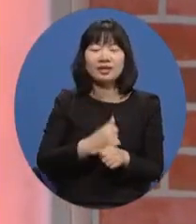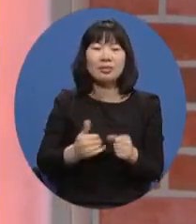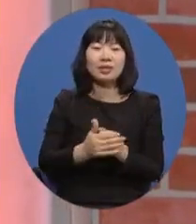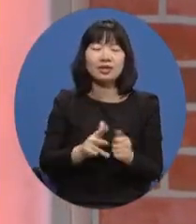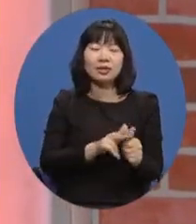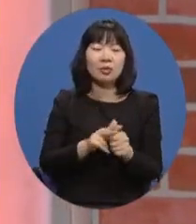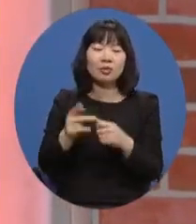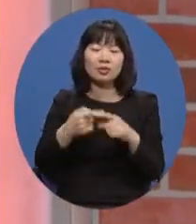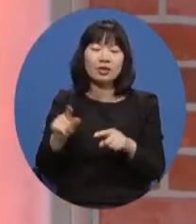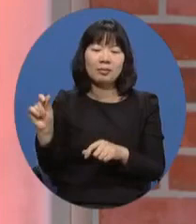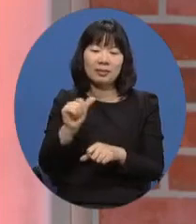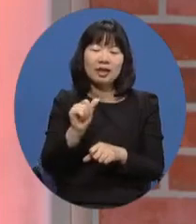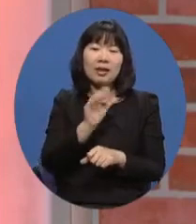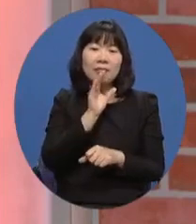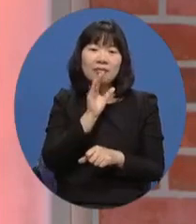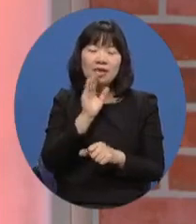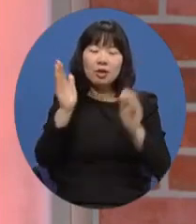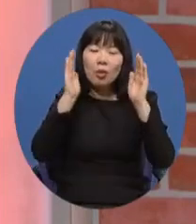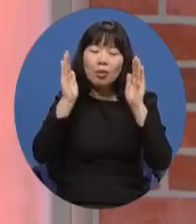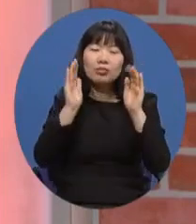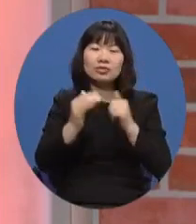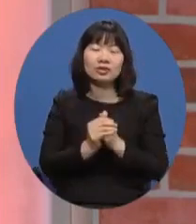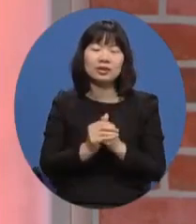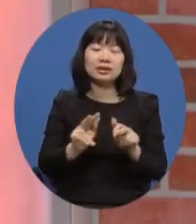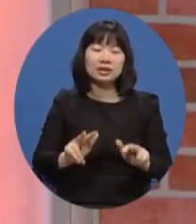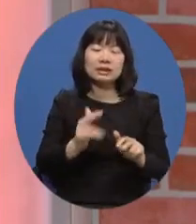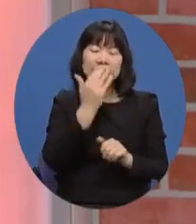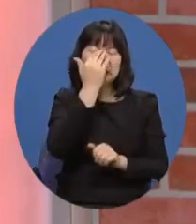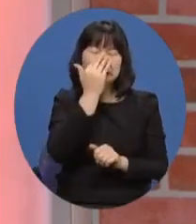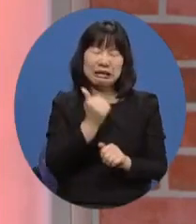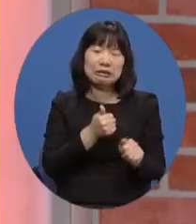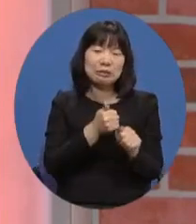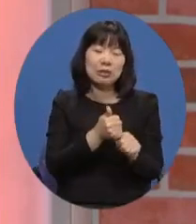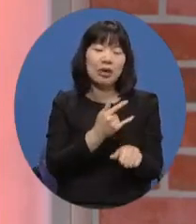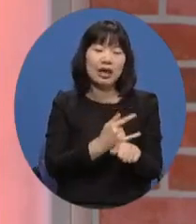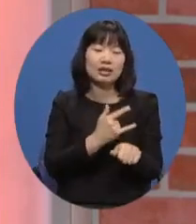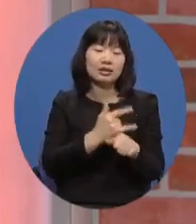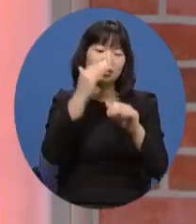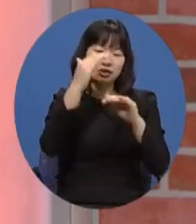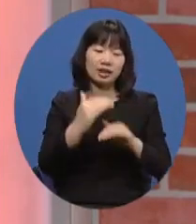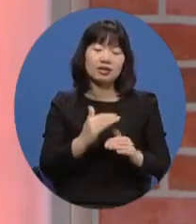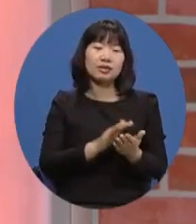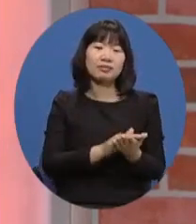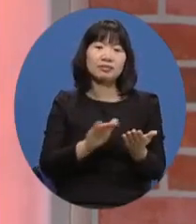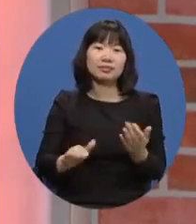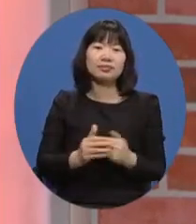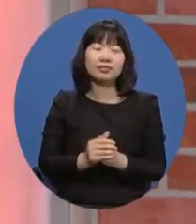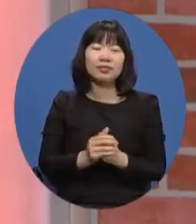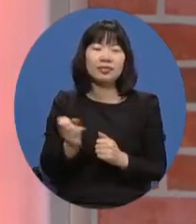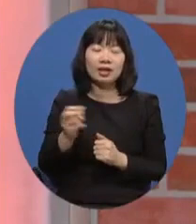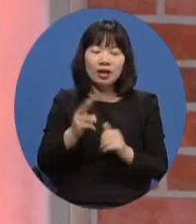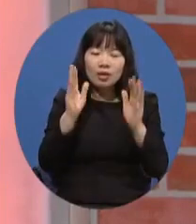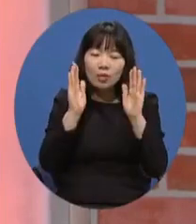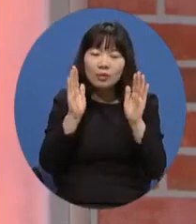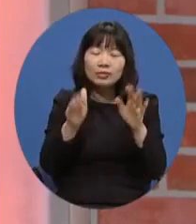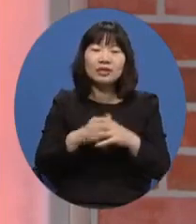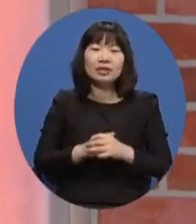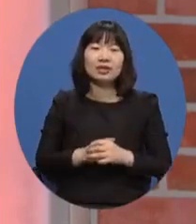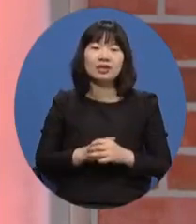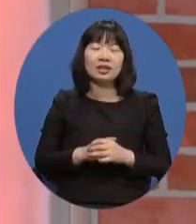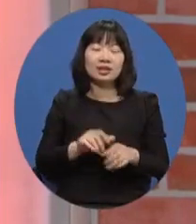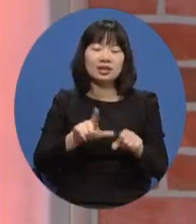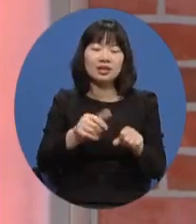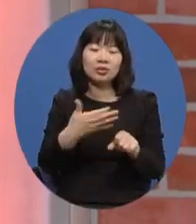정보 분석이. 근데 공부는 사실 지루함을 극복해 나가는 과정이에요. 네. 그리고 공부는